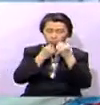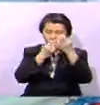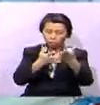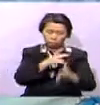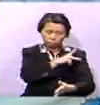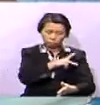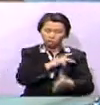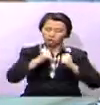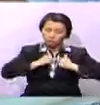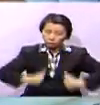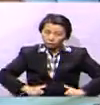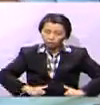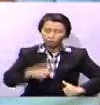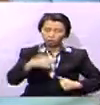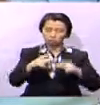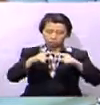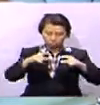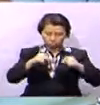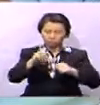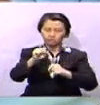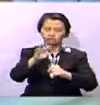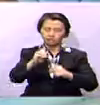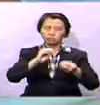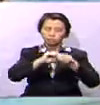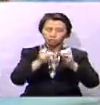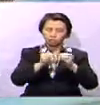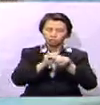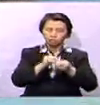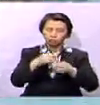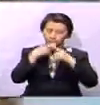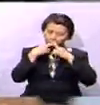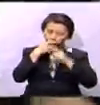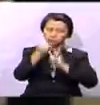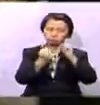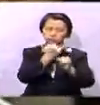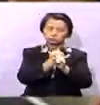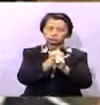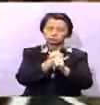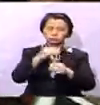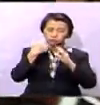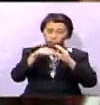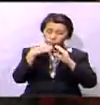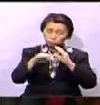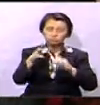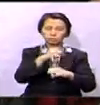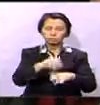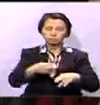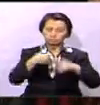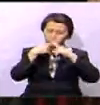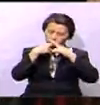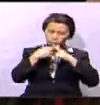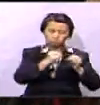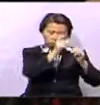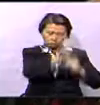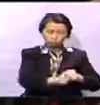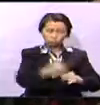pelanggan, alamat serta maklumat kad SIM termasuk nombor unik identiti antarabangsa peralatan e-mail dan identiti